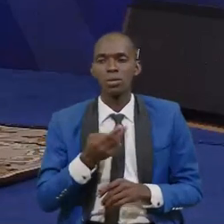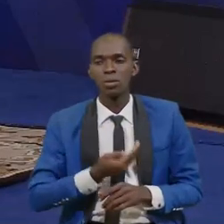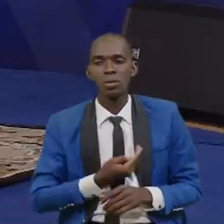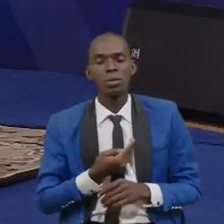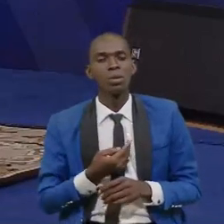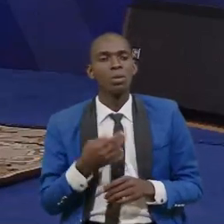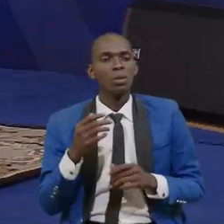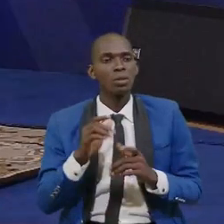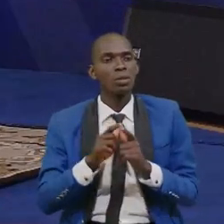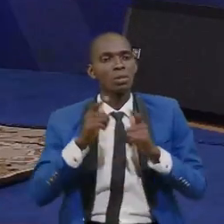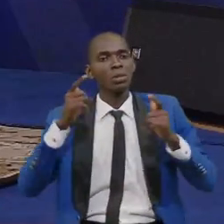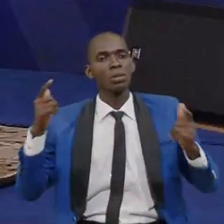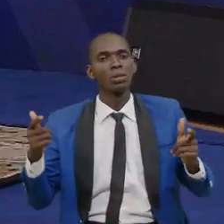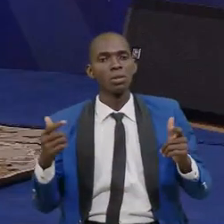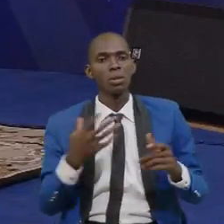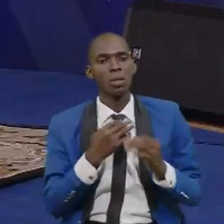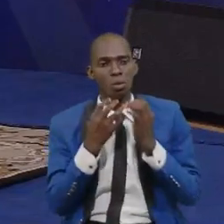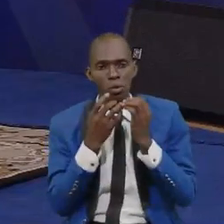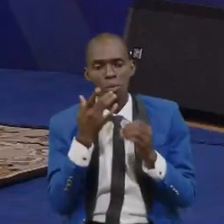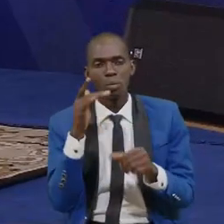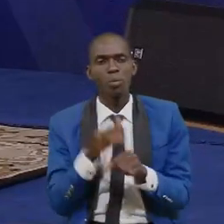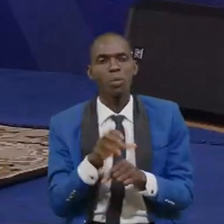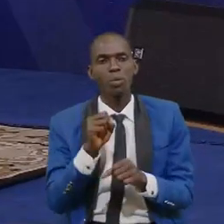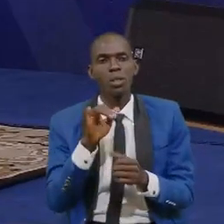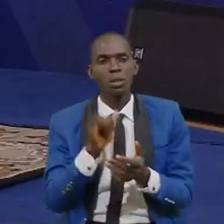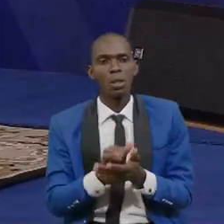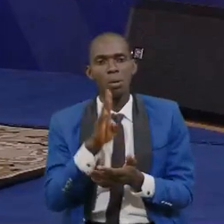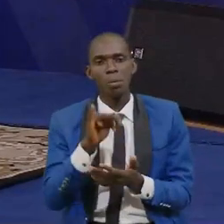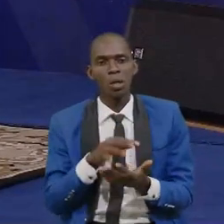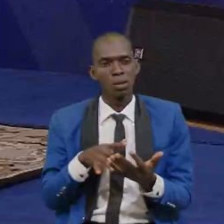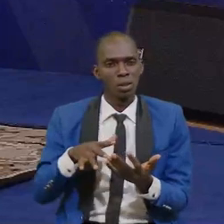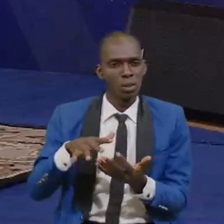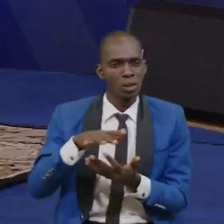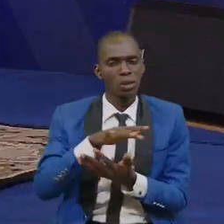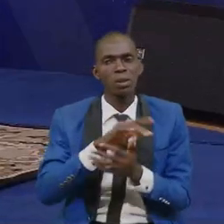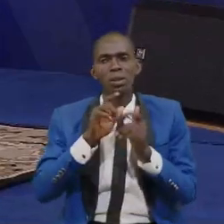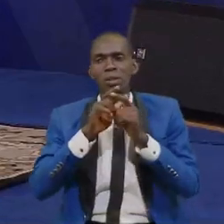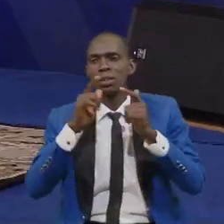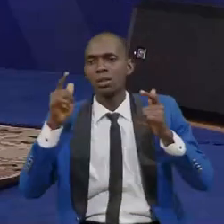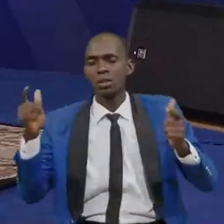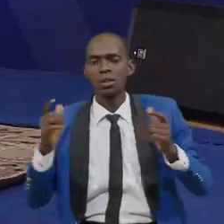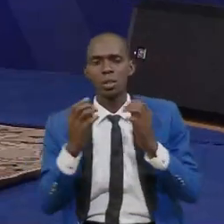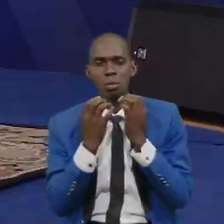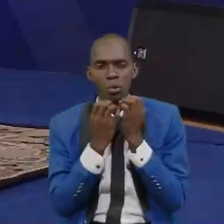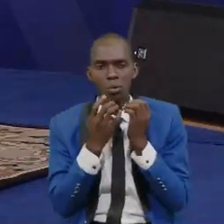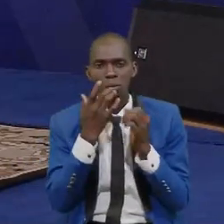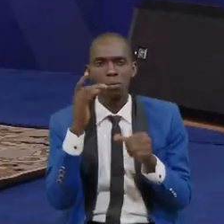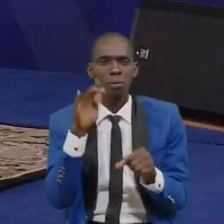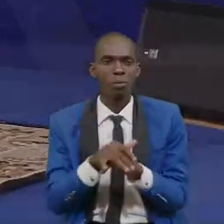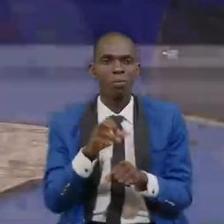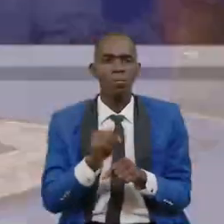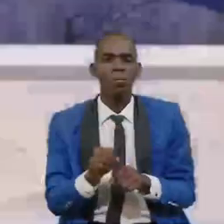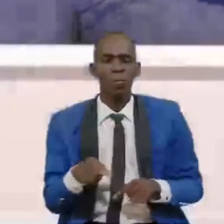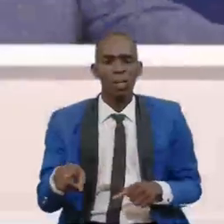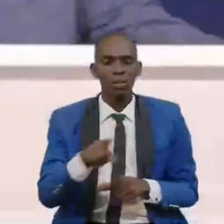promesses, afin que par elle, par ses promesses, ses grandes promesses, ses précieuses promesses, vous